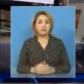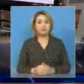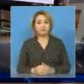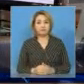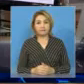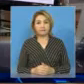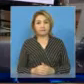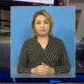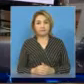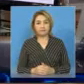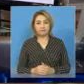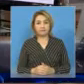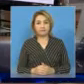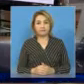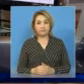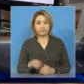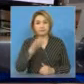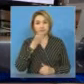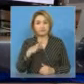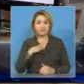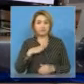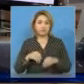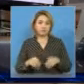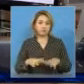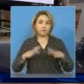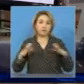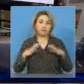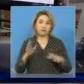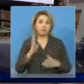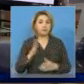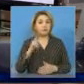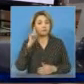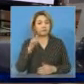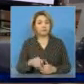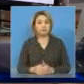сақтаған жағдайда жақсы егінді мол жылы болады деп соған үміттеніп отырмыз.